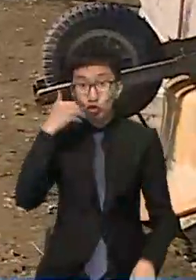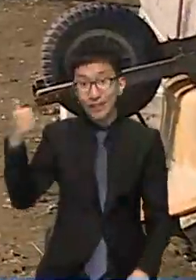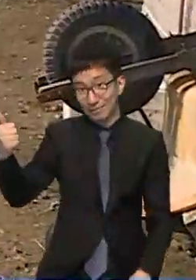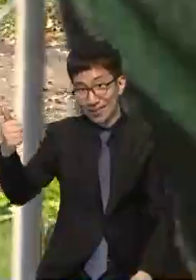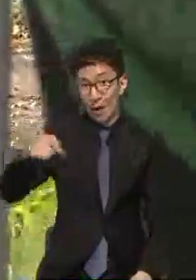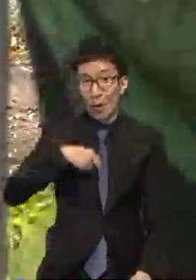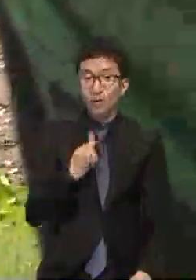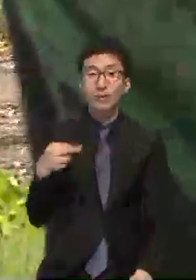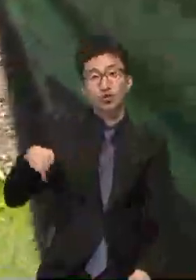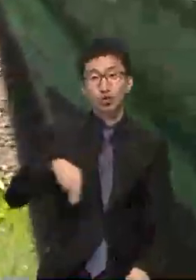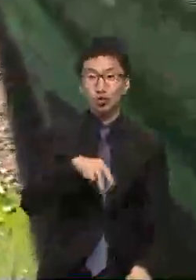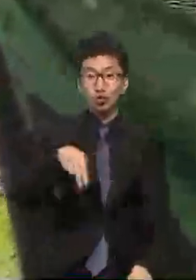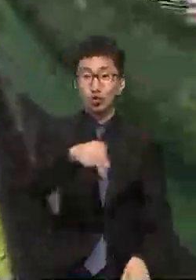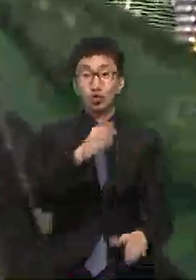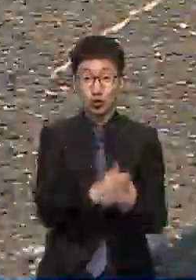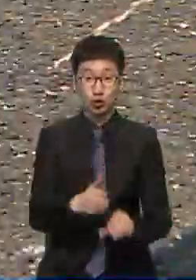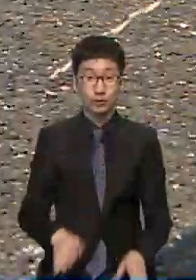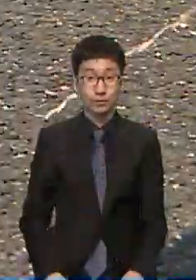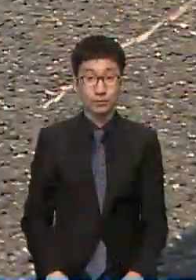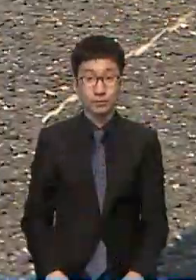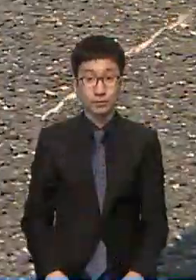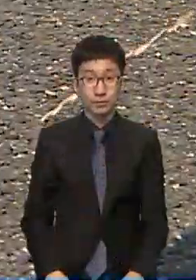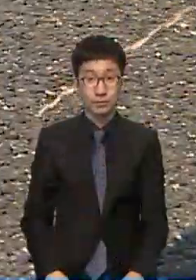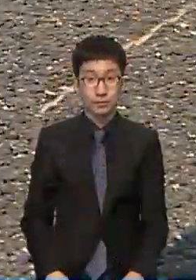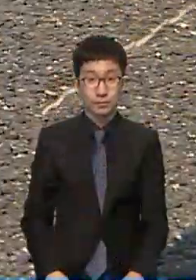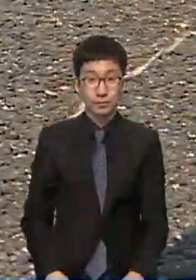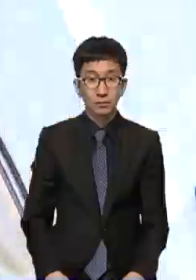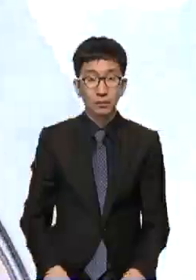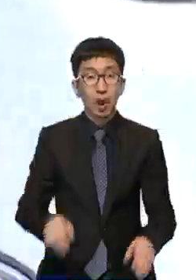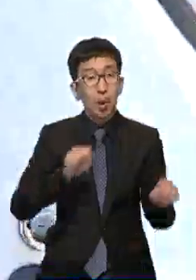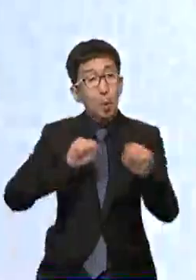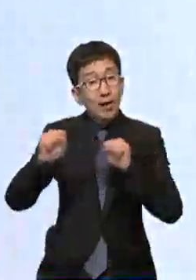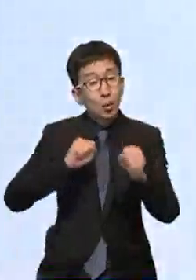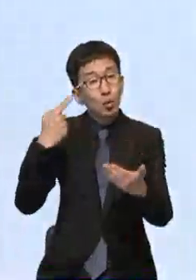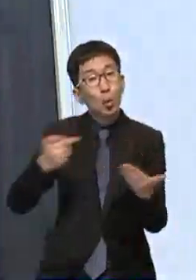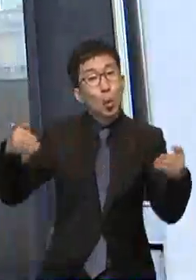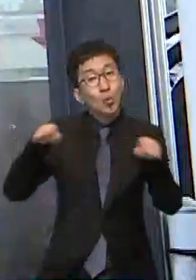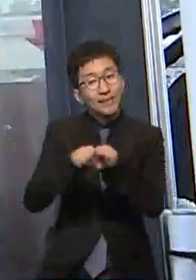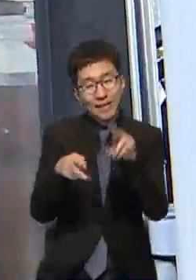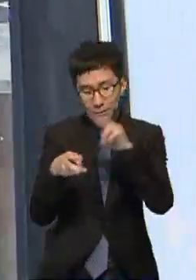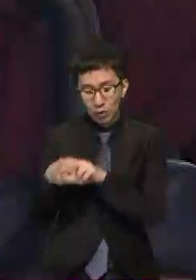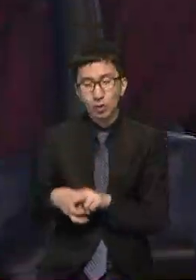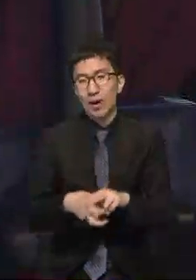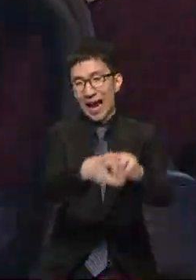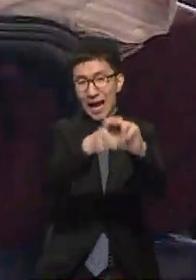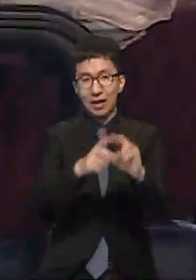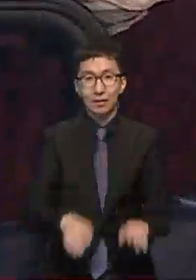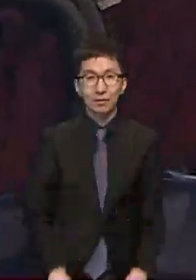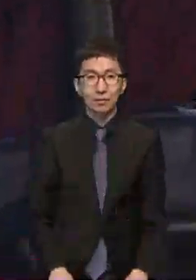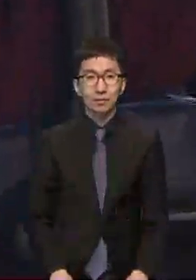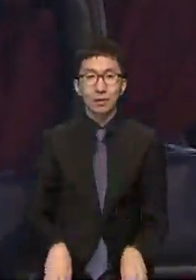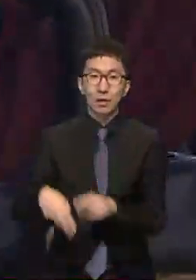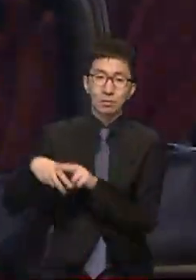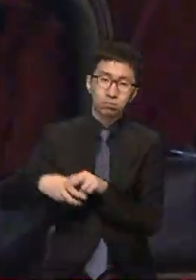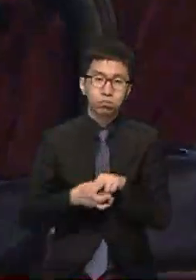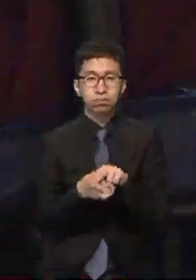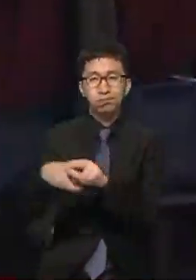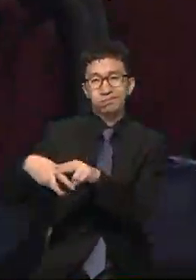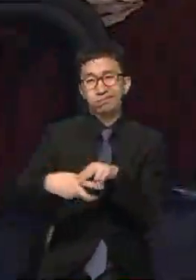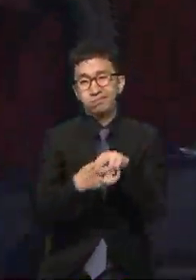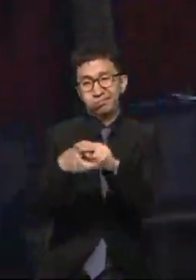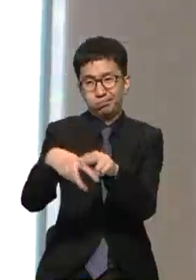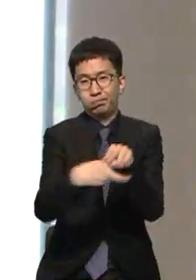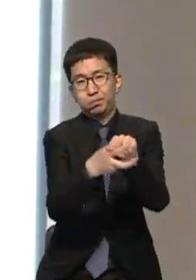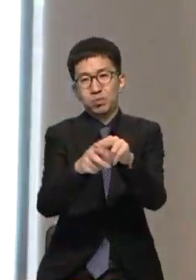홀로 집을 나섭니다. 읍내에 있는 활동교실까지는 버스로 갑니다. 굽이굽이 국도를